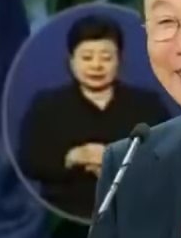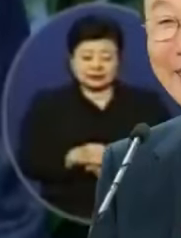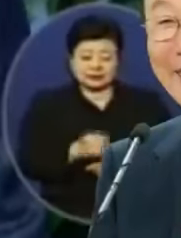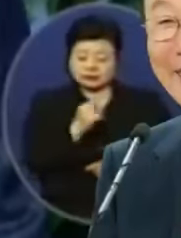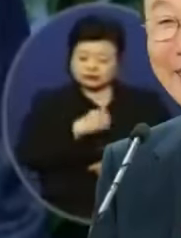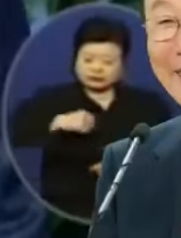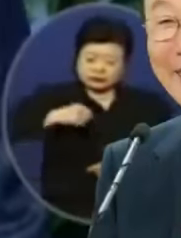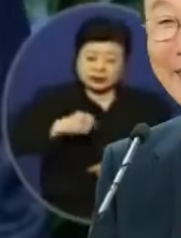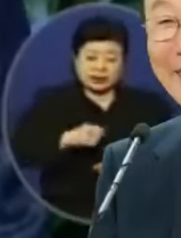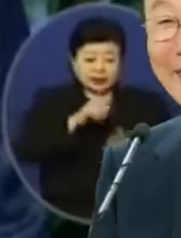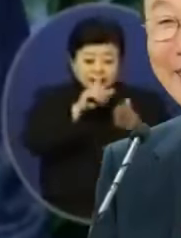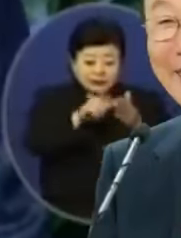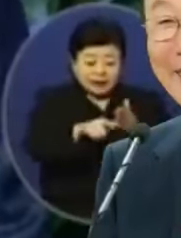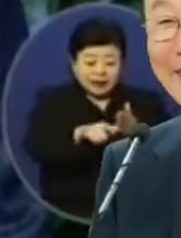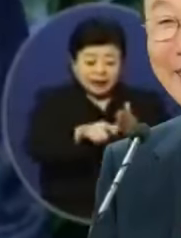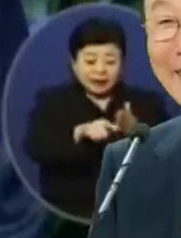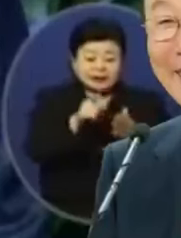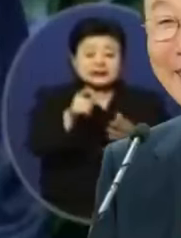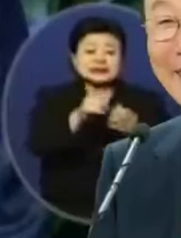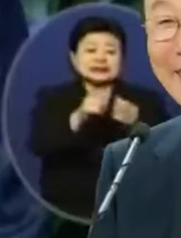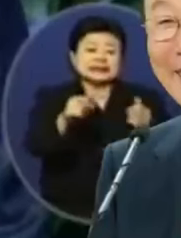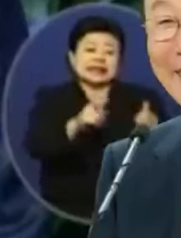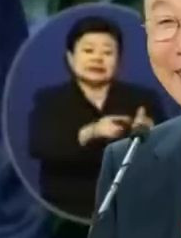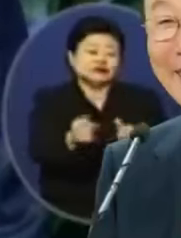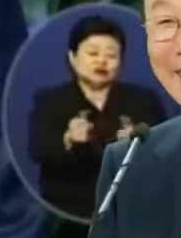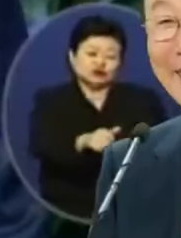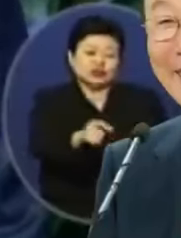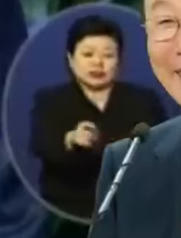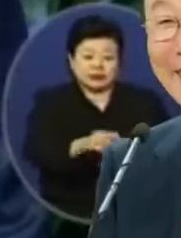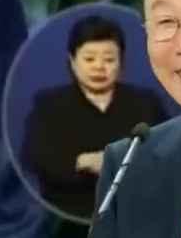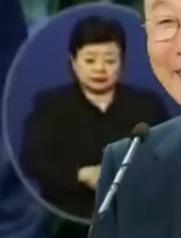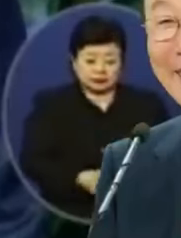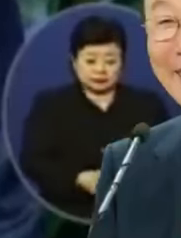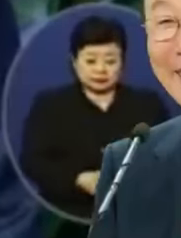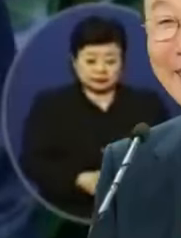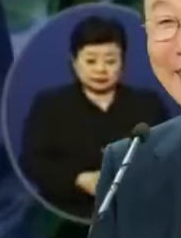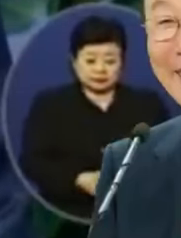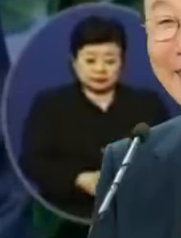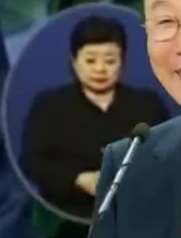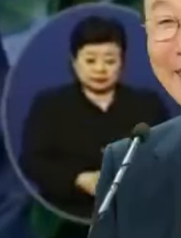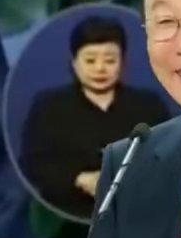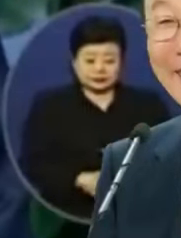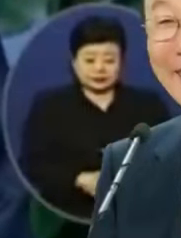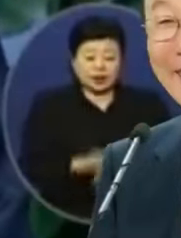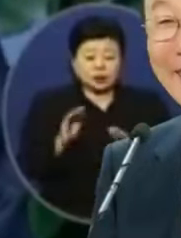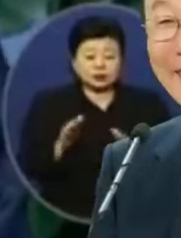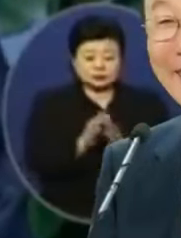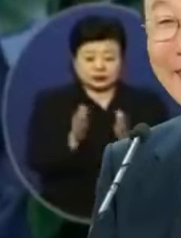불경한 행동을 하면 그는 죽여야 됩니다. 그러므로 오늘부터 시작해서 30일